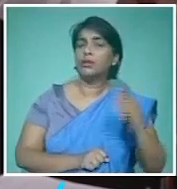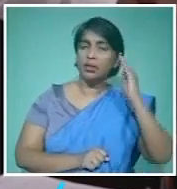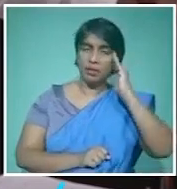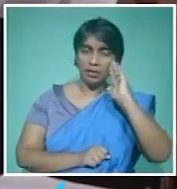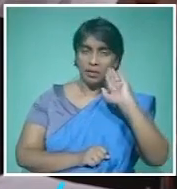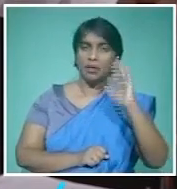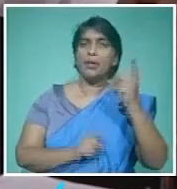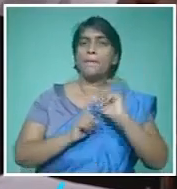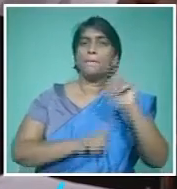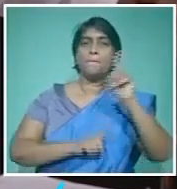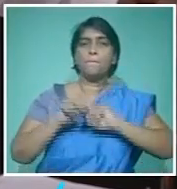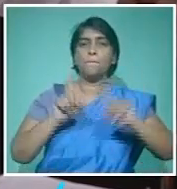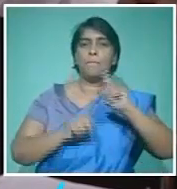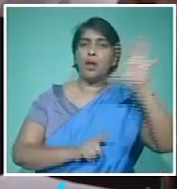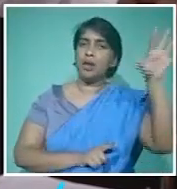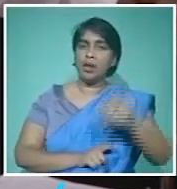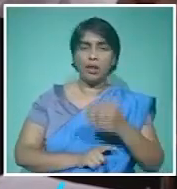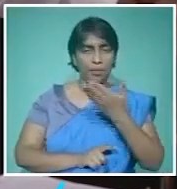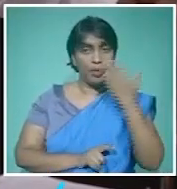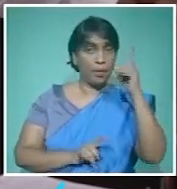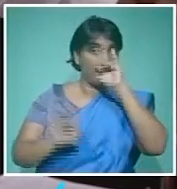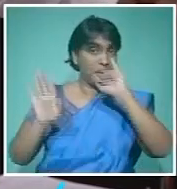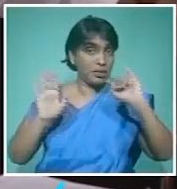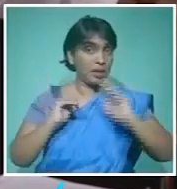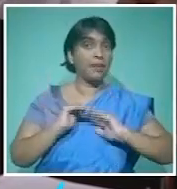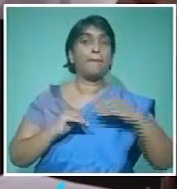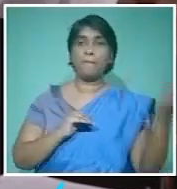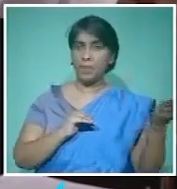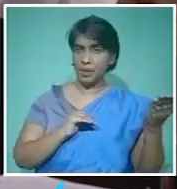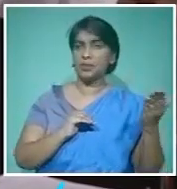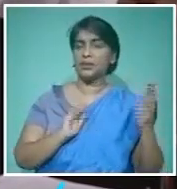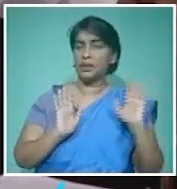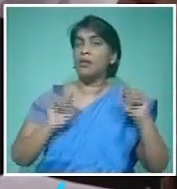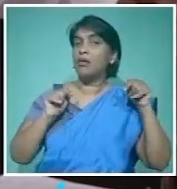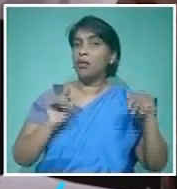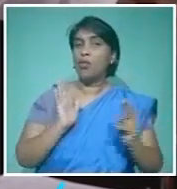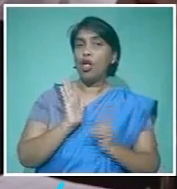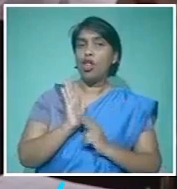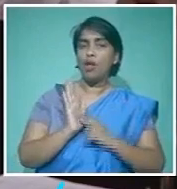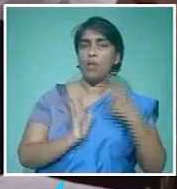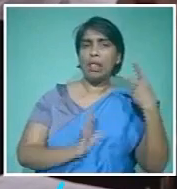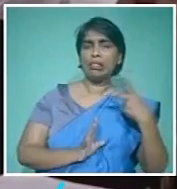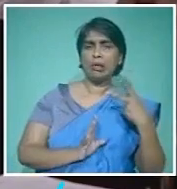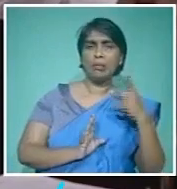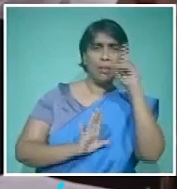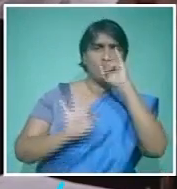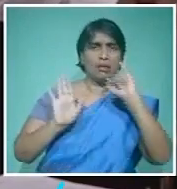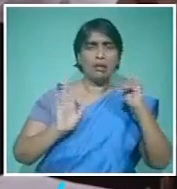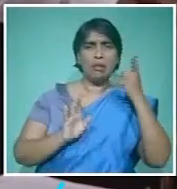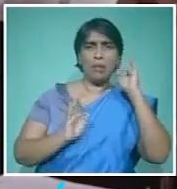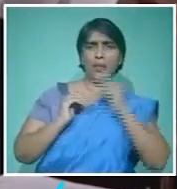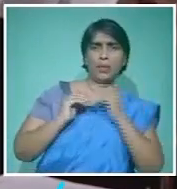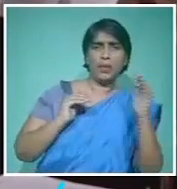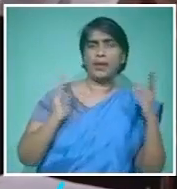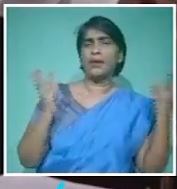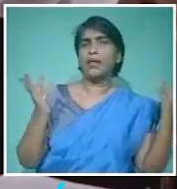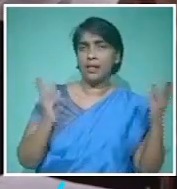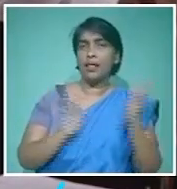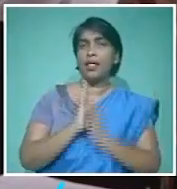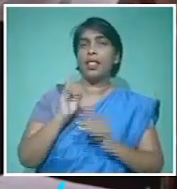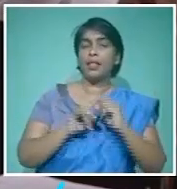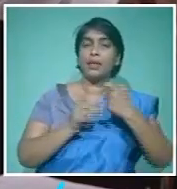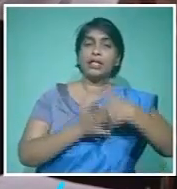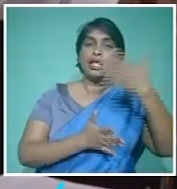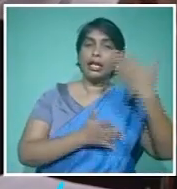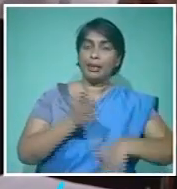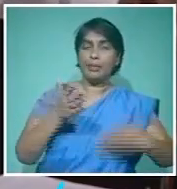ස්වභාවිකවම පාර්ලිමේන්තුවට ගන්න පුළුවන්කම තිබෙනවා මාස 6ක් ඉක්මවා ගියොත් හැබැයි දැන් මේක නොවැම්බර් 2 නිසා මාස 6ක් ඉක්මවා ගිහලා නැහැ ඒ නිසා අමාත්‍යතුමා වාර්තාවක්